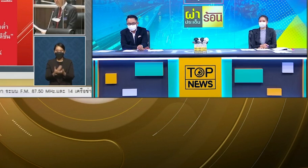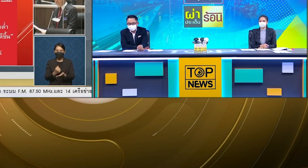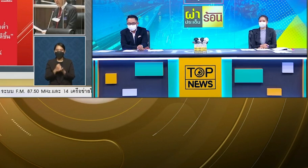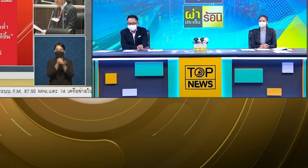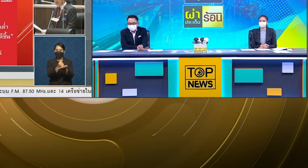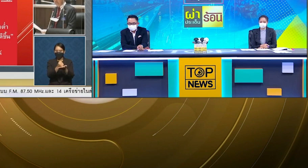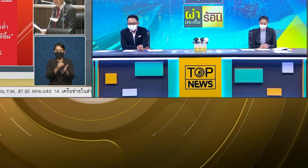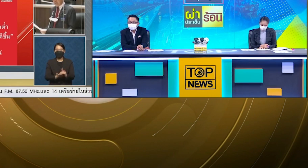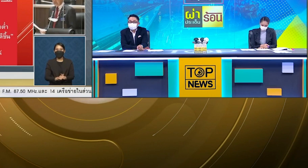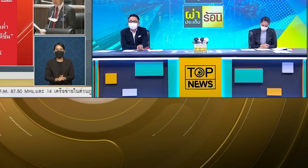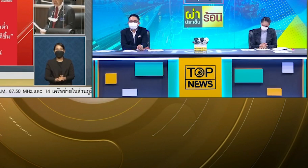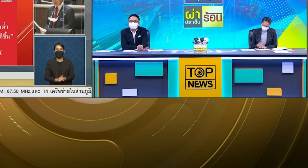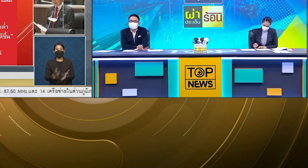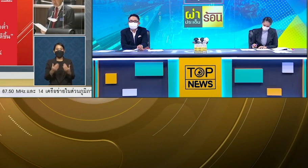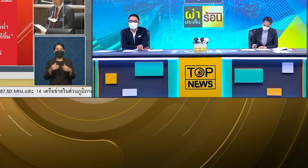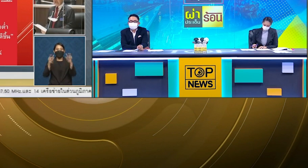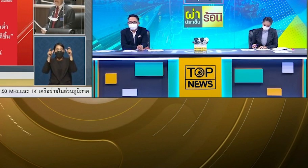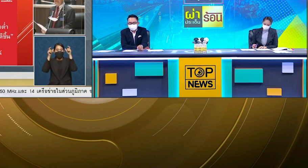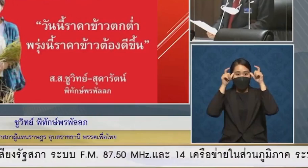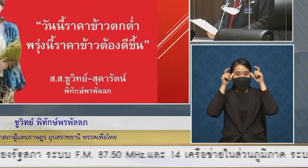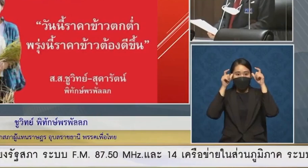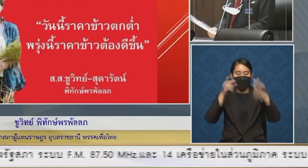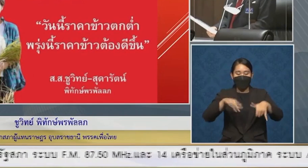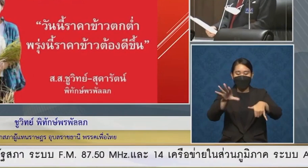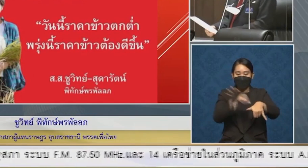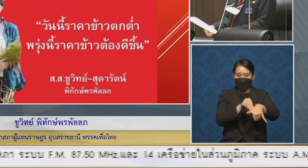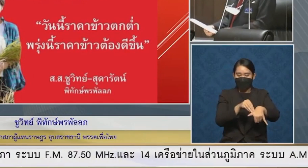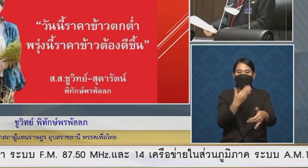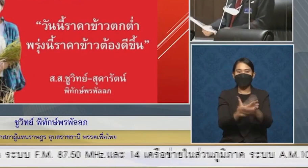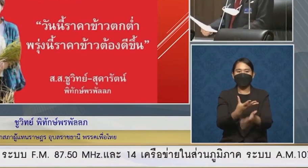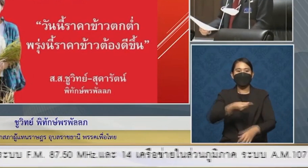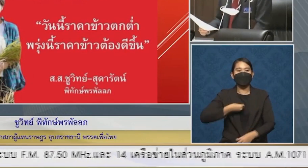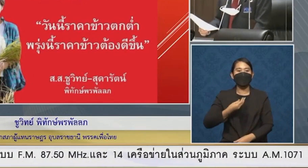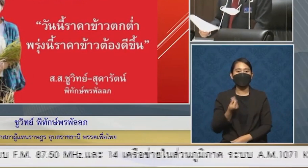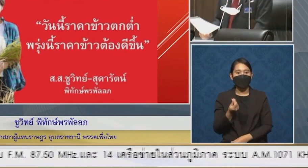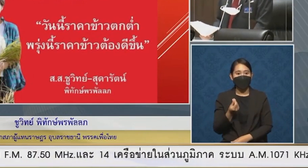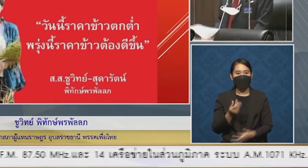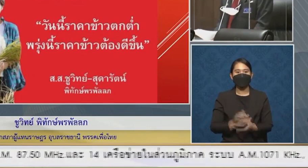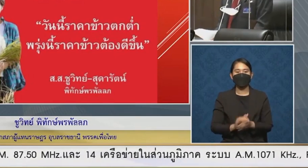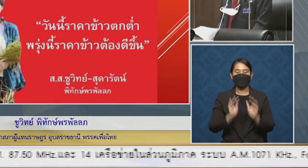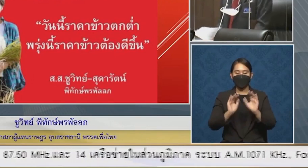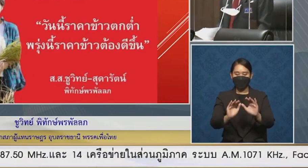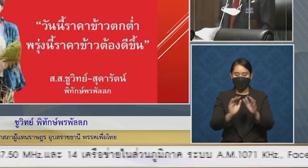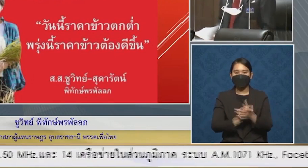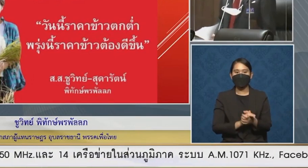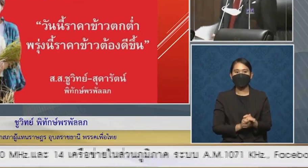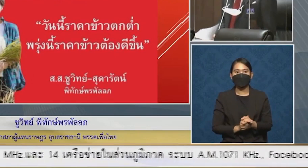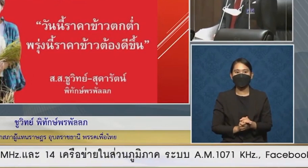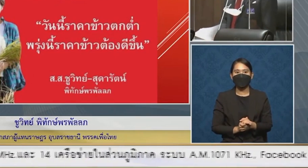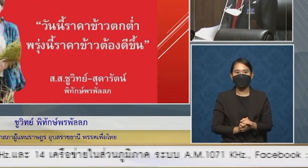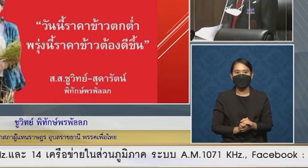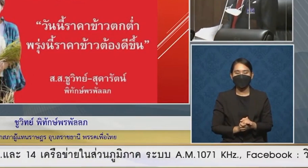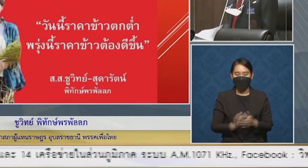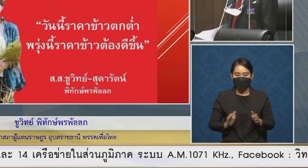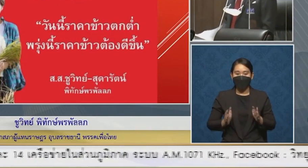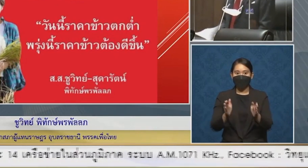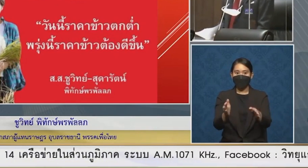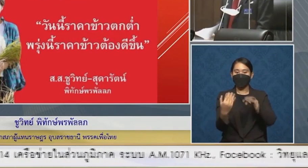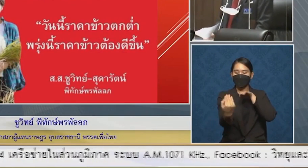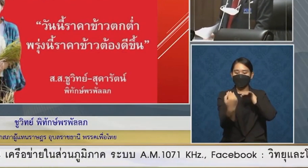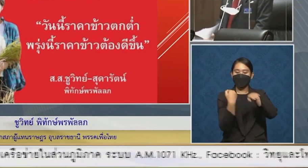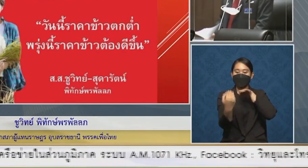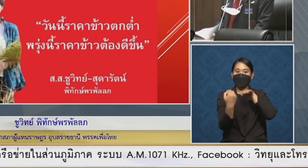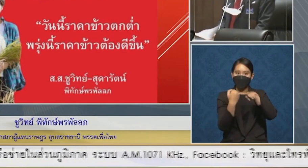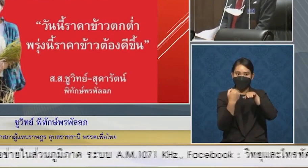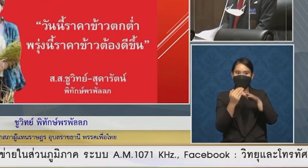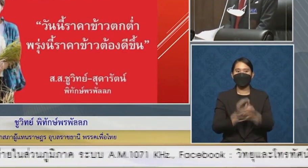รณีว่าเนี่ยที่มันเกิดปัญหาแบบนี้เนี่ยเพราะว่าเป็นเพราะนายกรัฐมนตรีนั้นเนี่ยขัดแข้งขัดขากันกับทางด้านพลเ